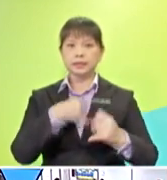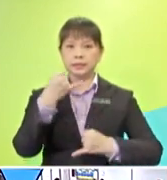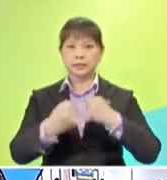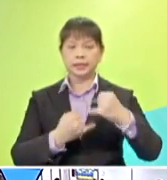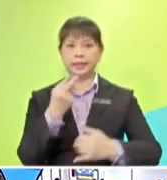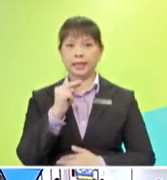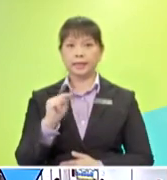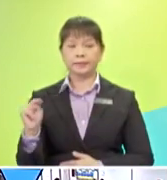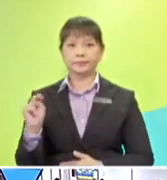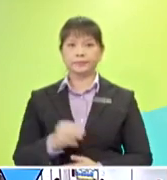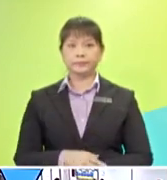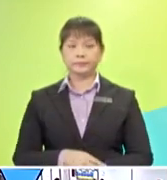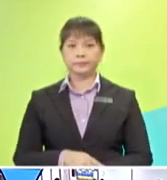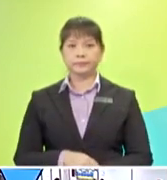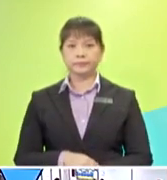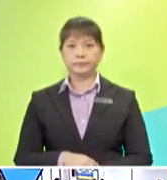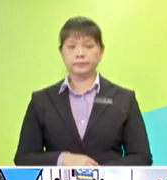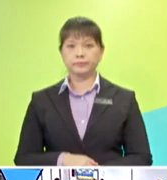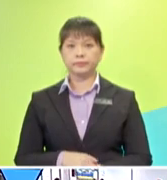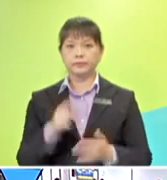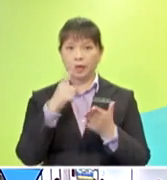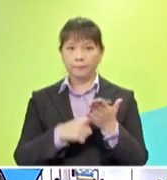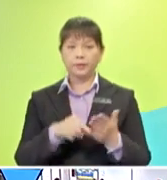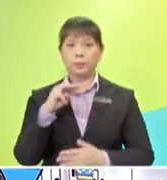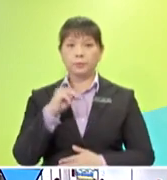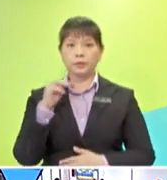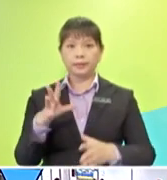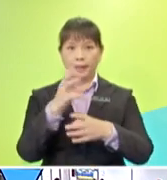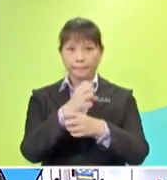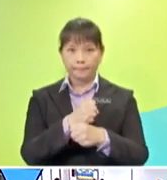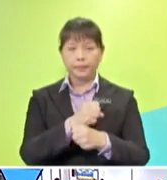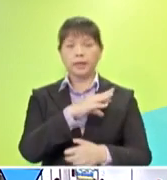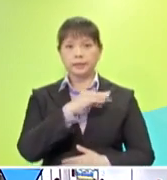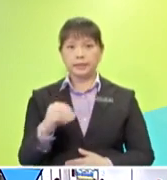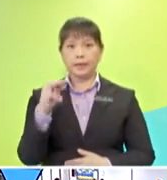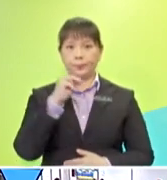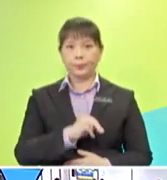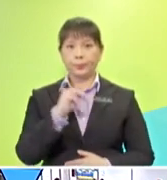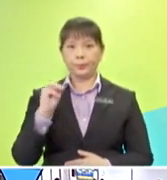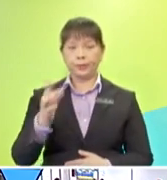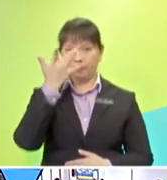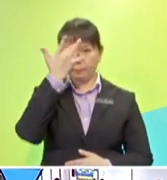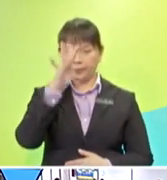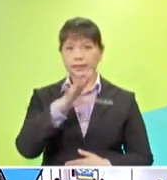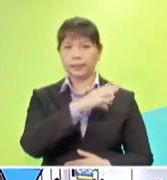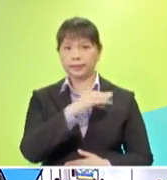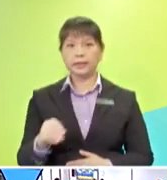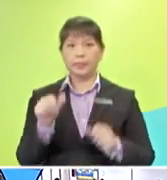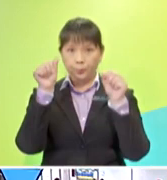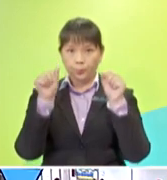apa yang murid-murid dapat dan apa yang murid-murid dah pandai ataupun tidak boleh ingat